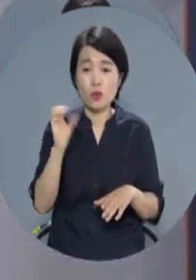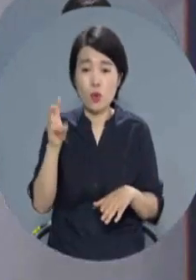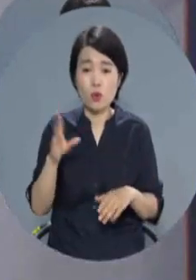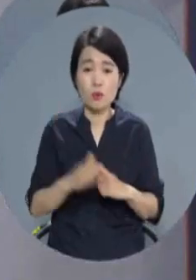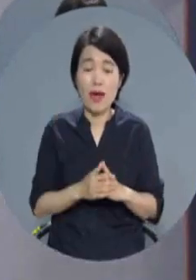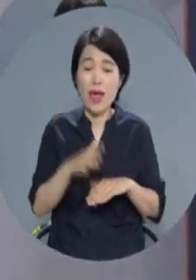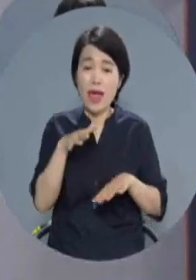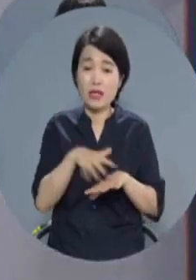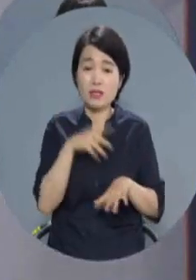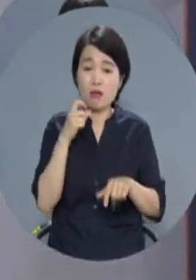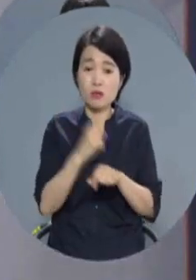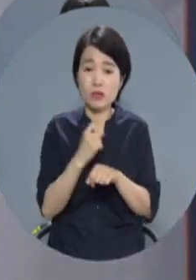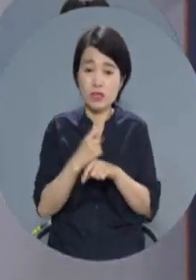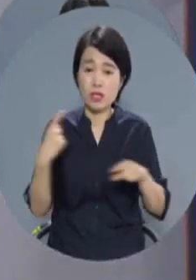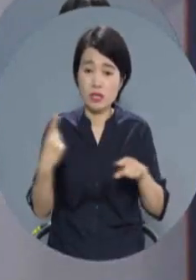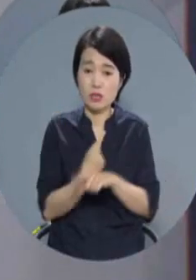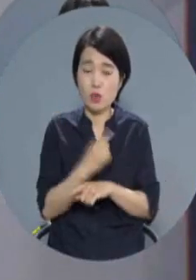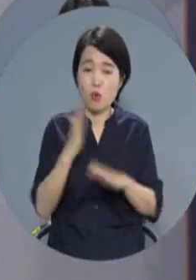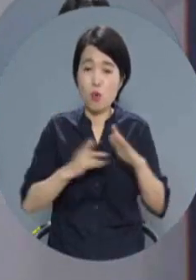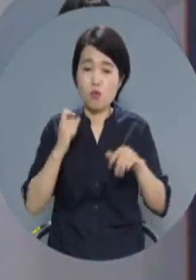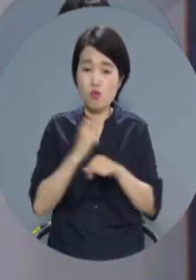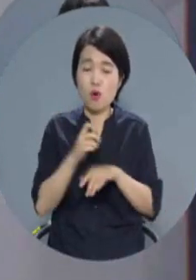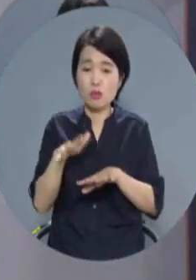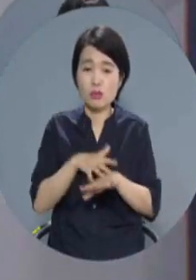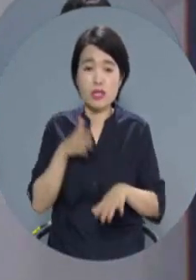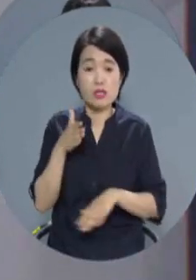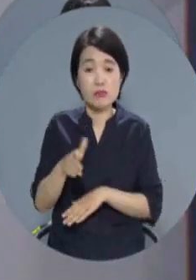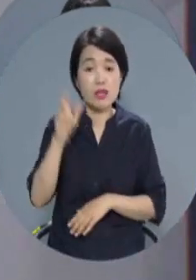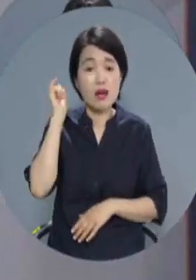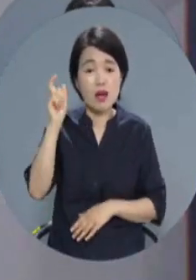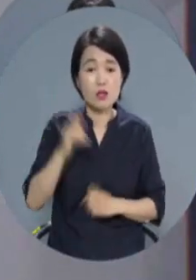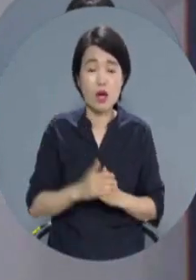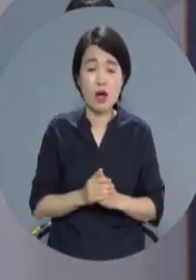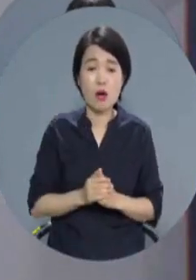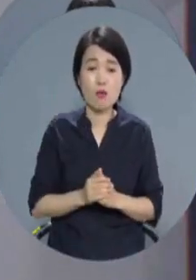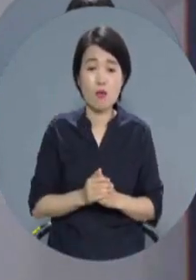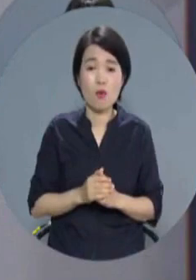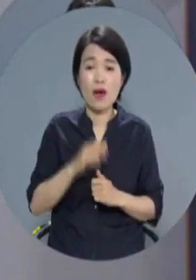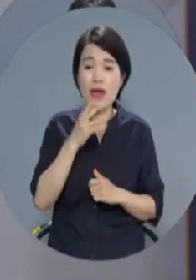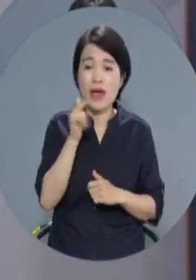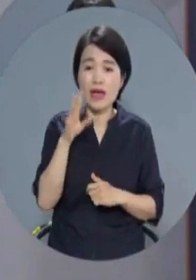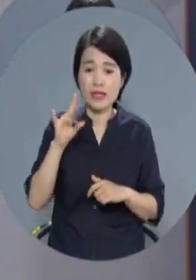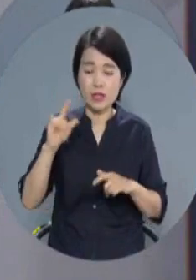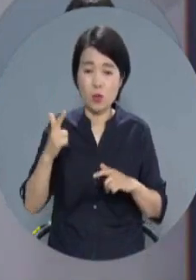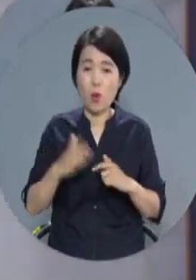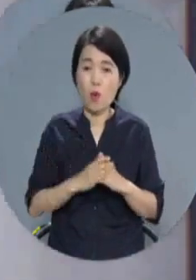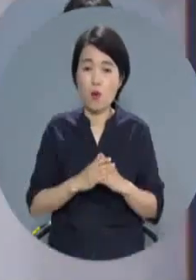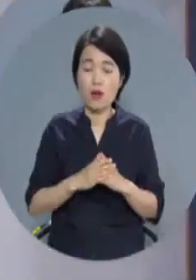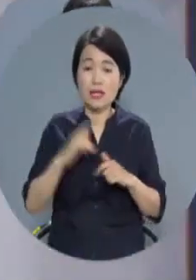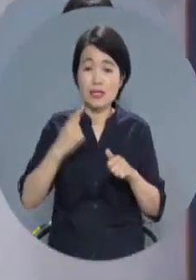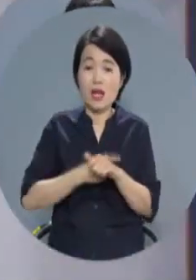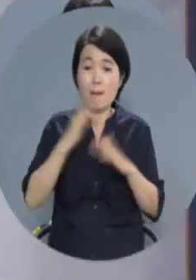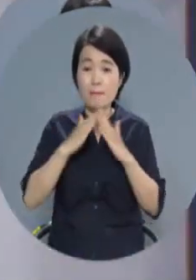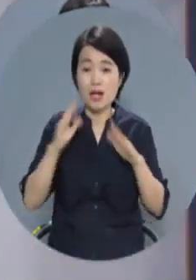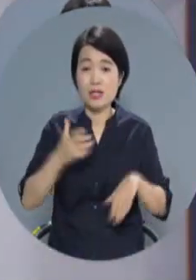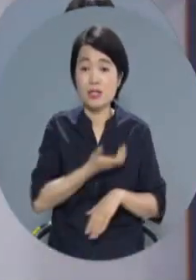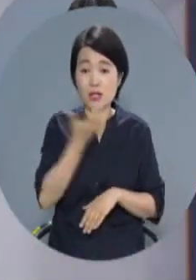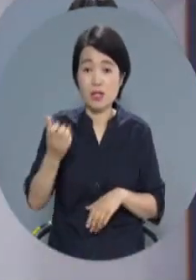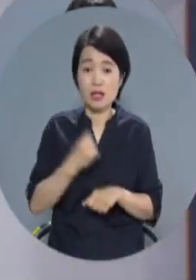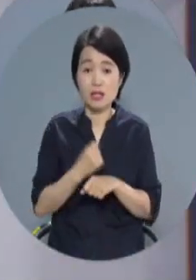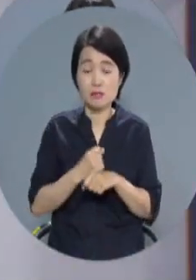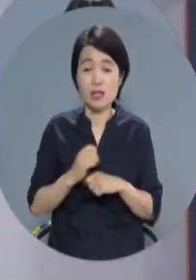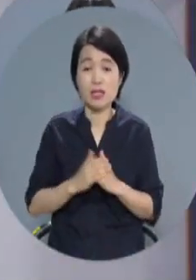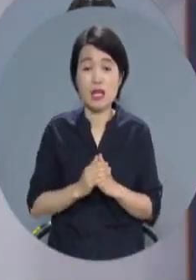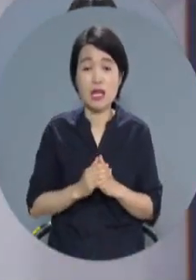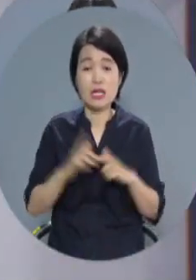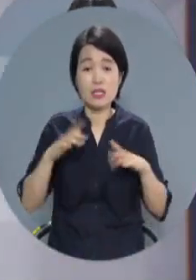행정조직의 혁신을 통한 공무원 조직의 전문성을 강화하고 태인동 자연마을 이주도 추진하겠다고 밝혔습니다. 태인동